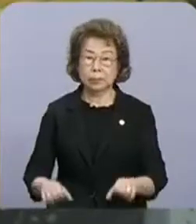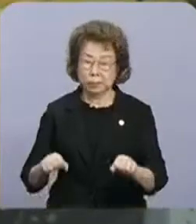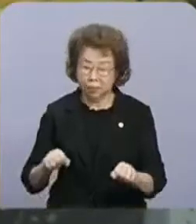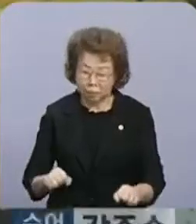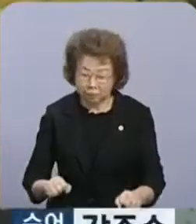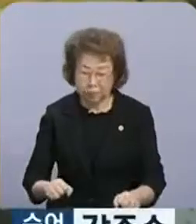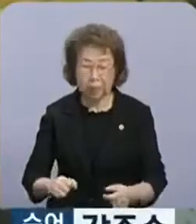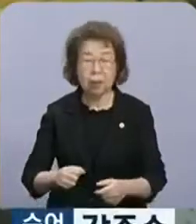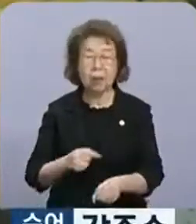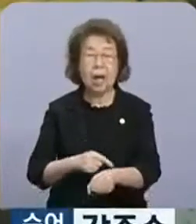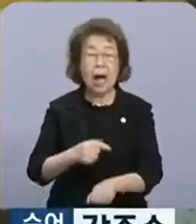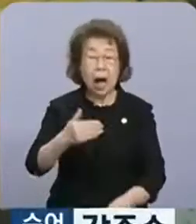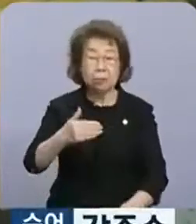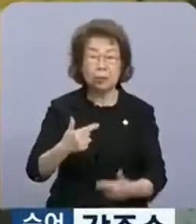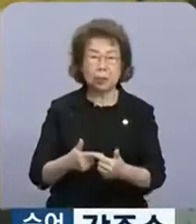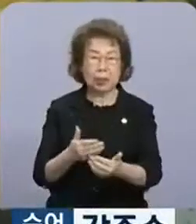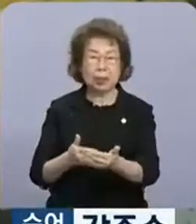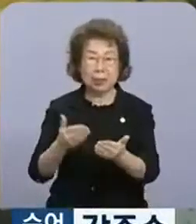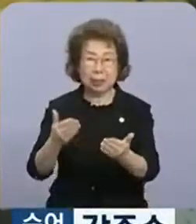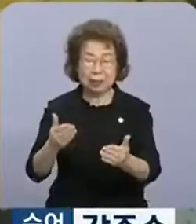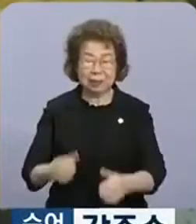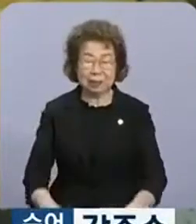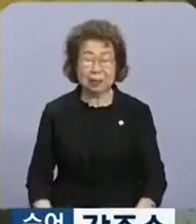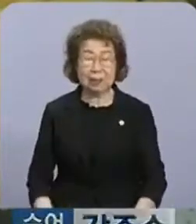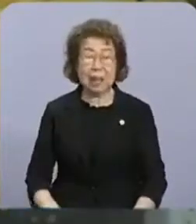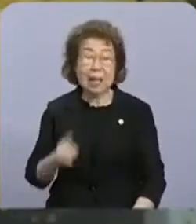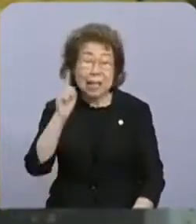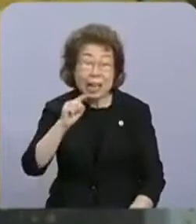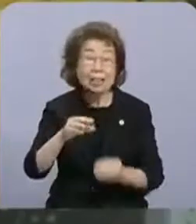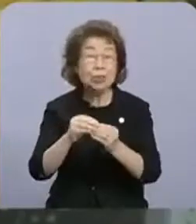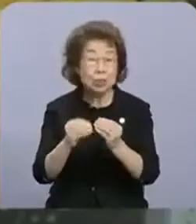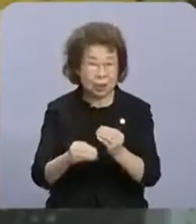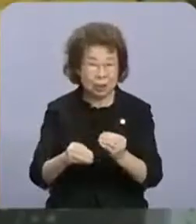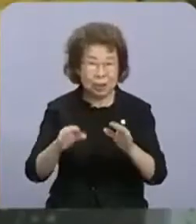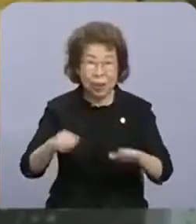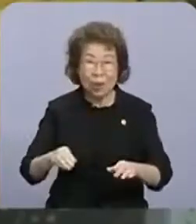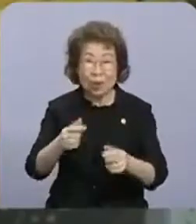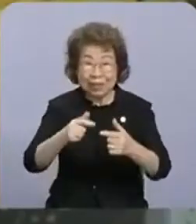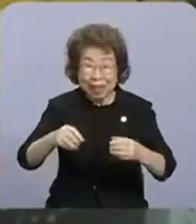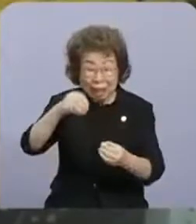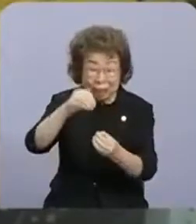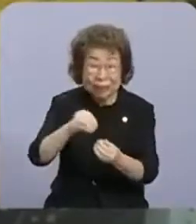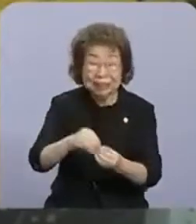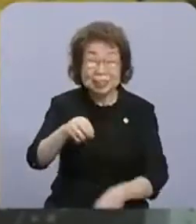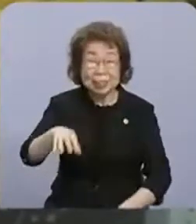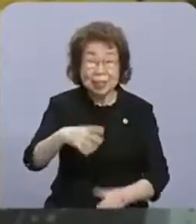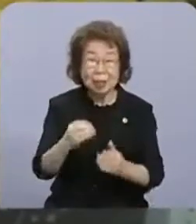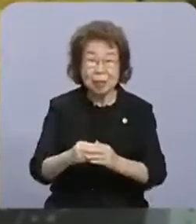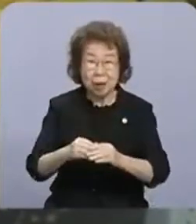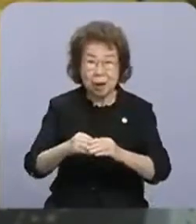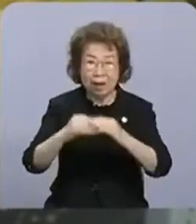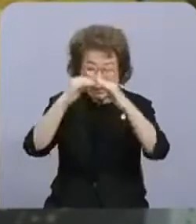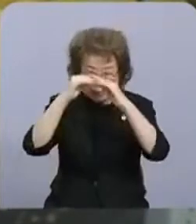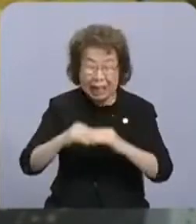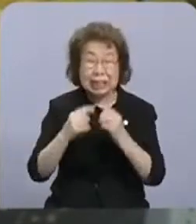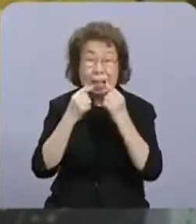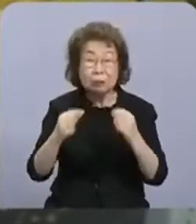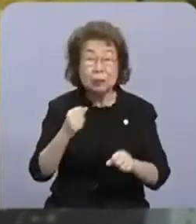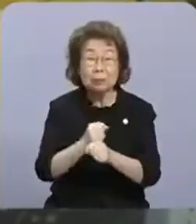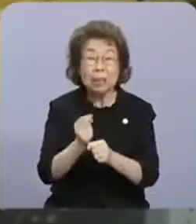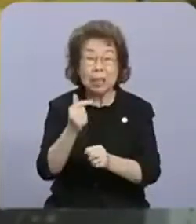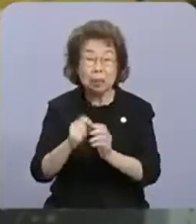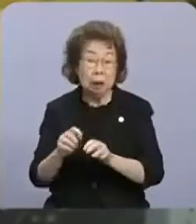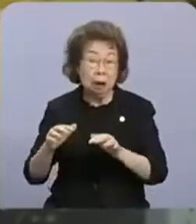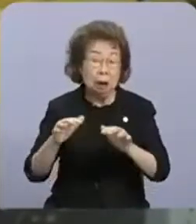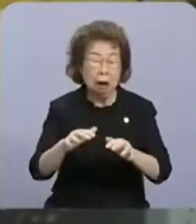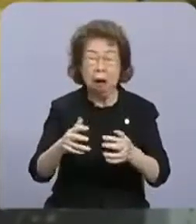안녕하십니까. KBS 9시 부산 뉴스입니다. 추석을 하루 앞둔 오늘도 부산의 각 전통시장은 제사 음식을 준비하려는 시민들로